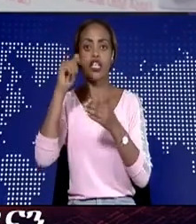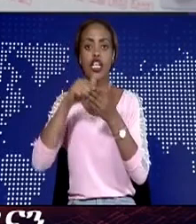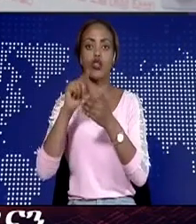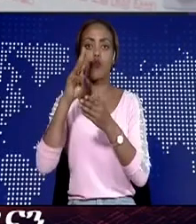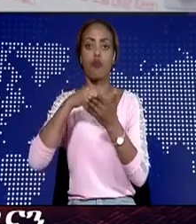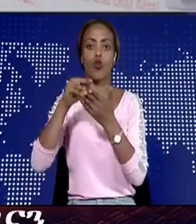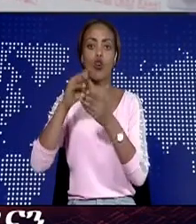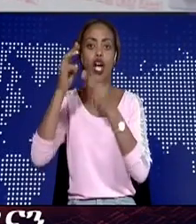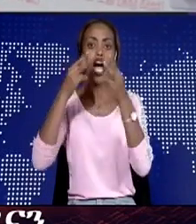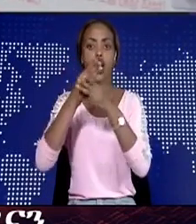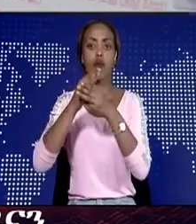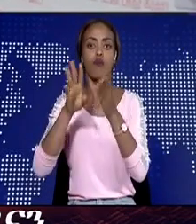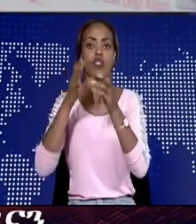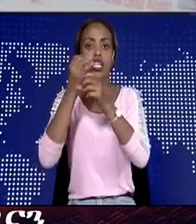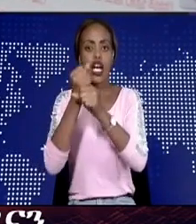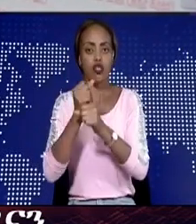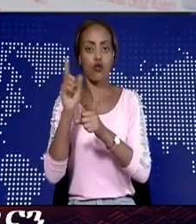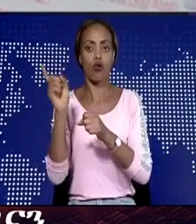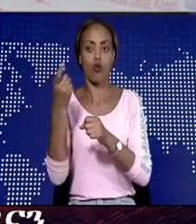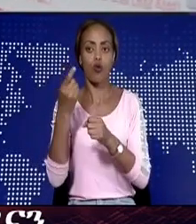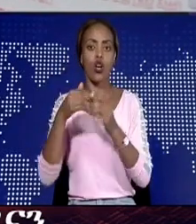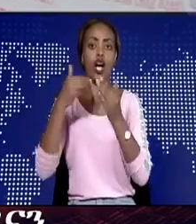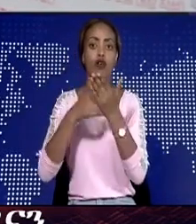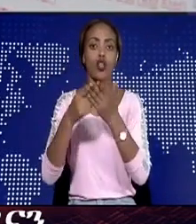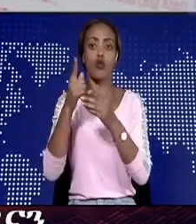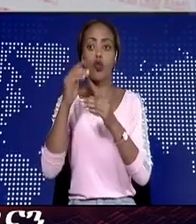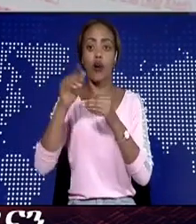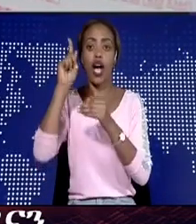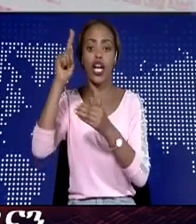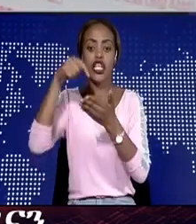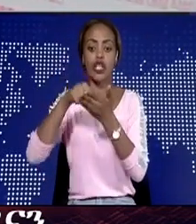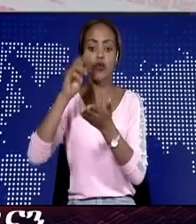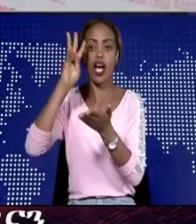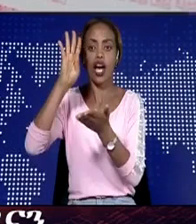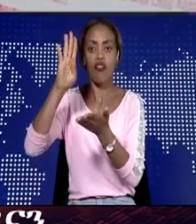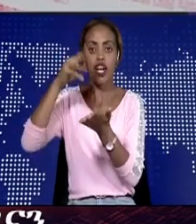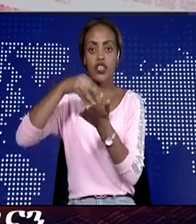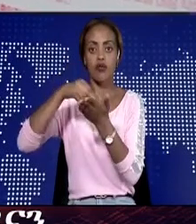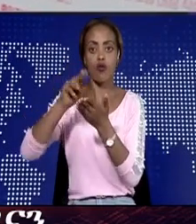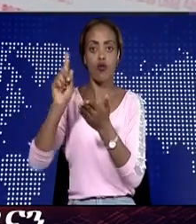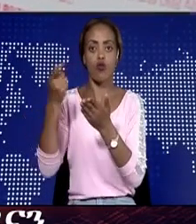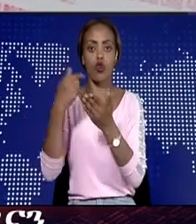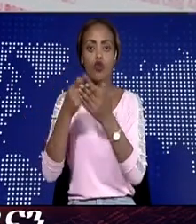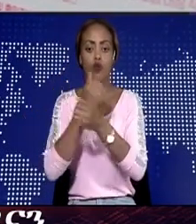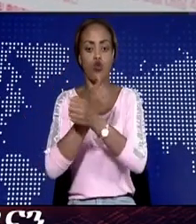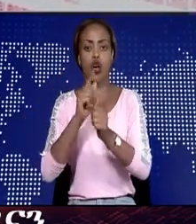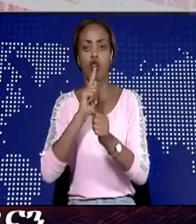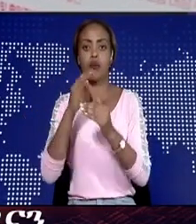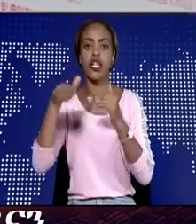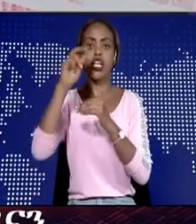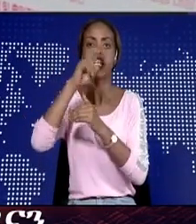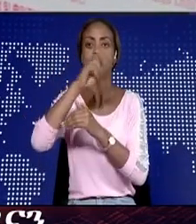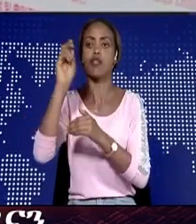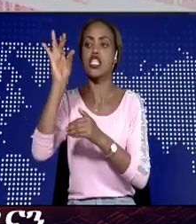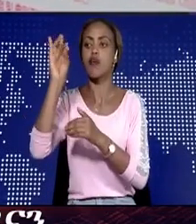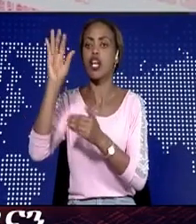مليون حزب عالم بفيروس كورونا انت تحازو كاب زياتهم اتم لعل دنت الروعه كابت حمام انتو دحنو لعلي خلت 180